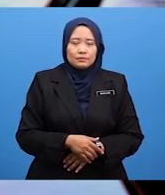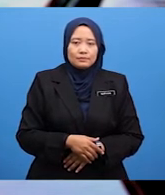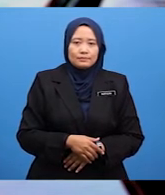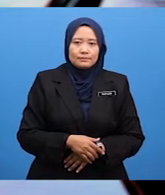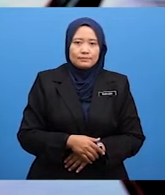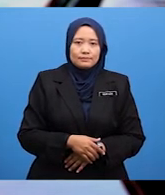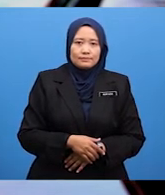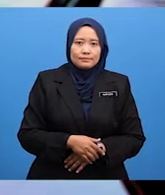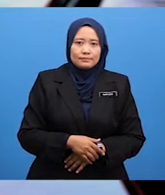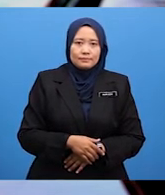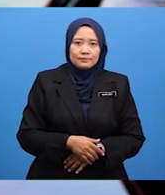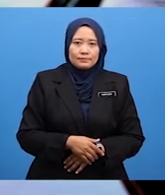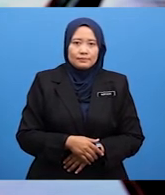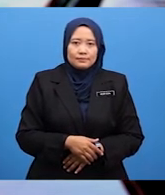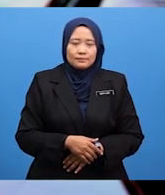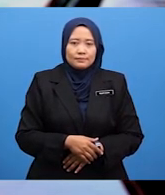kiri.